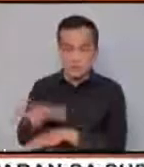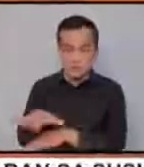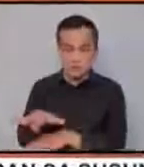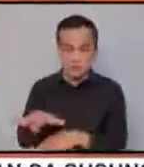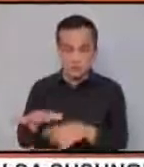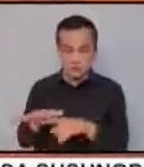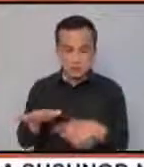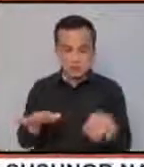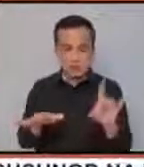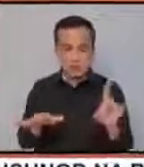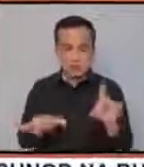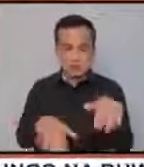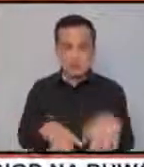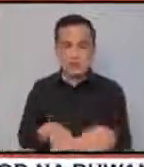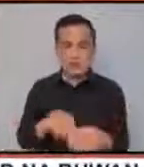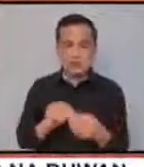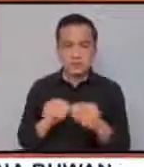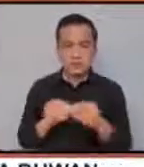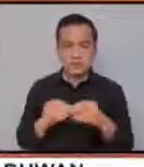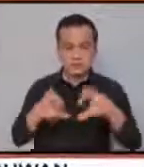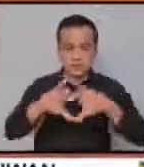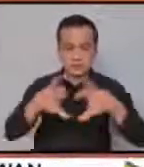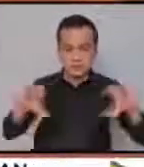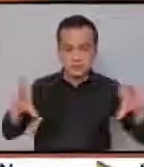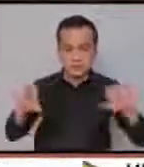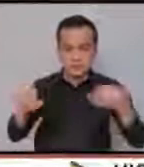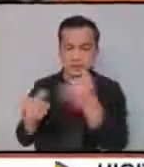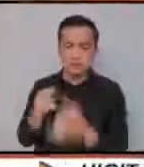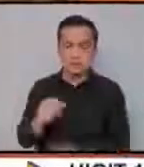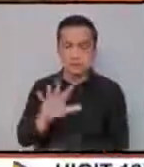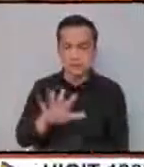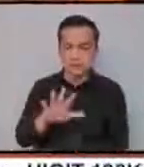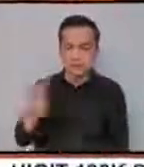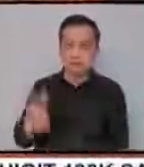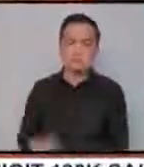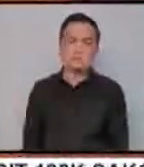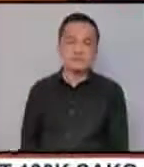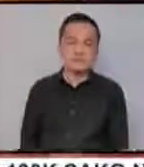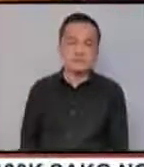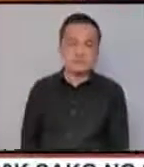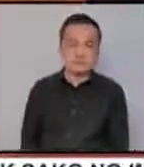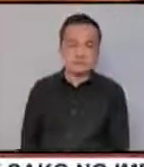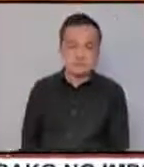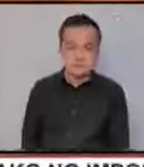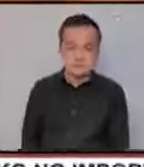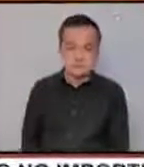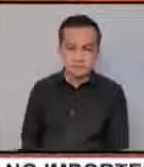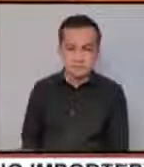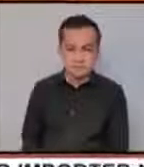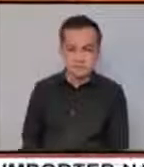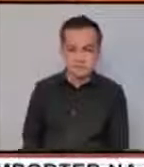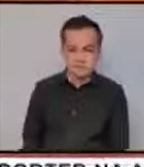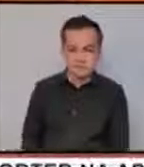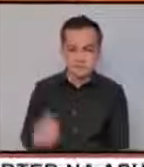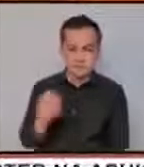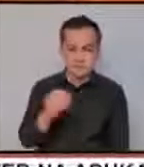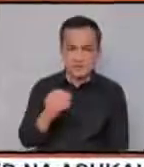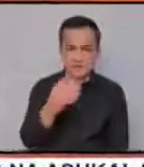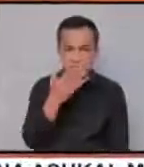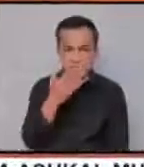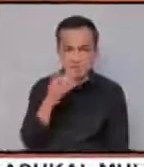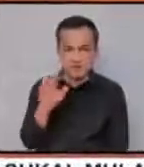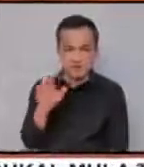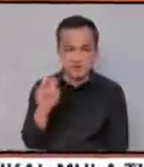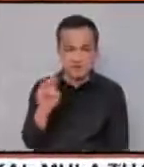kalilaptaka ay numbers 5 and 6 at ito. Walang color coding to. Pero abangan niyo po mamaya ang ating filthy chicken.